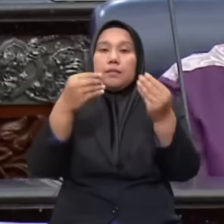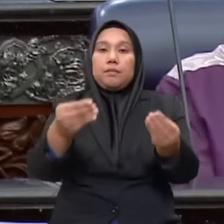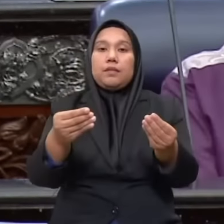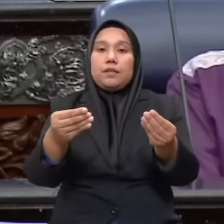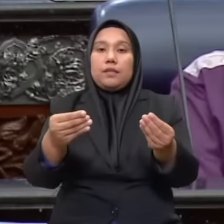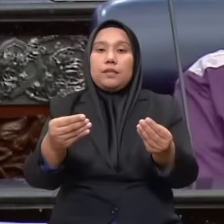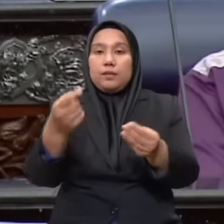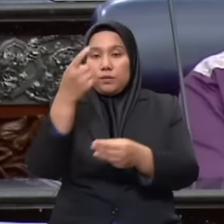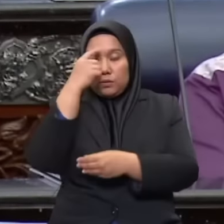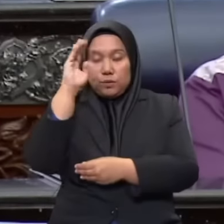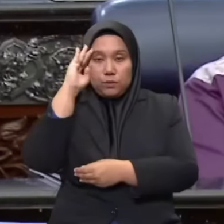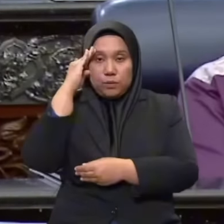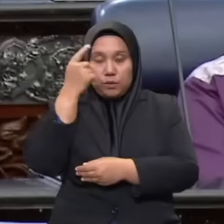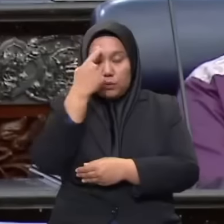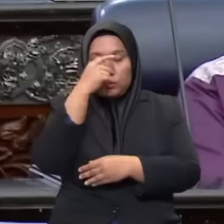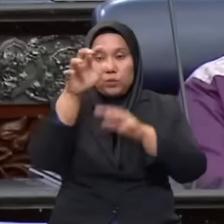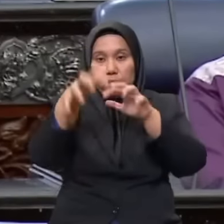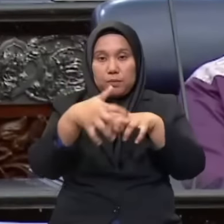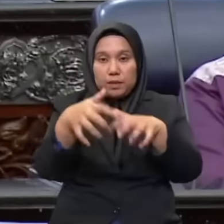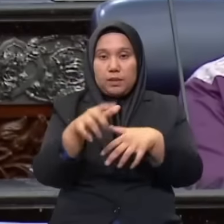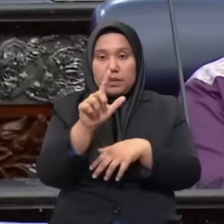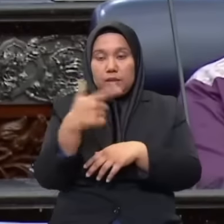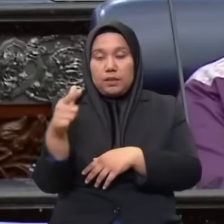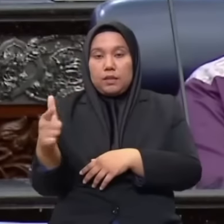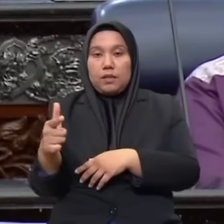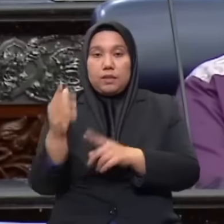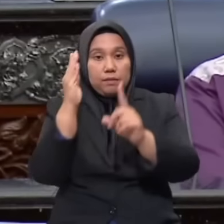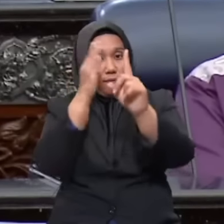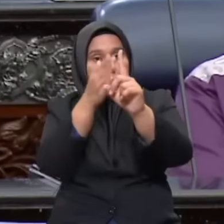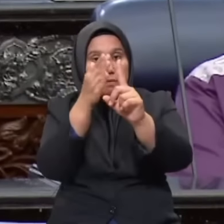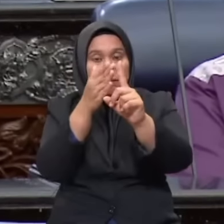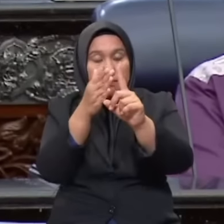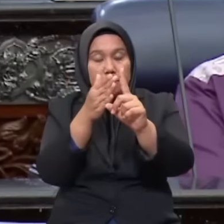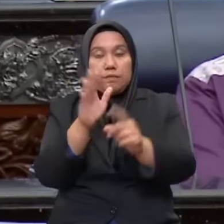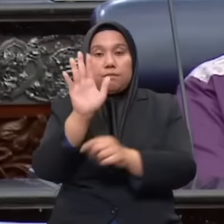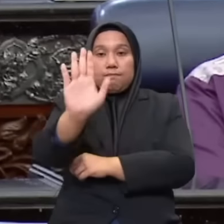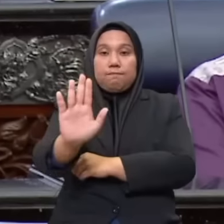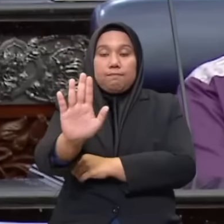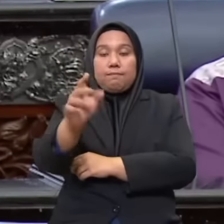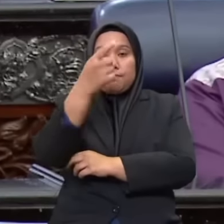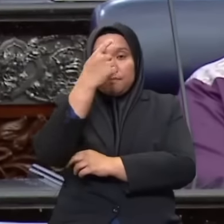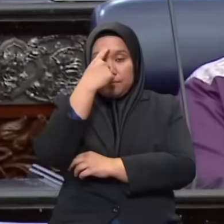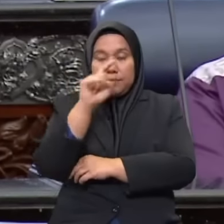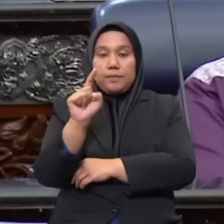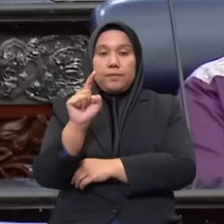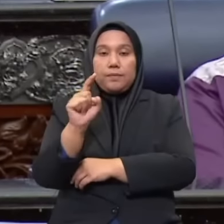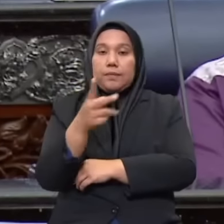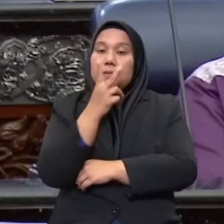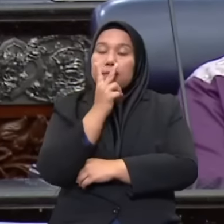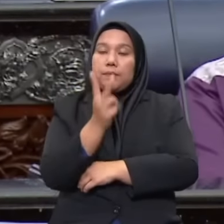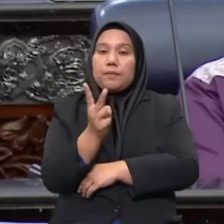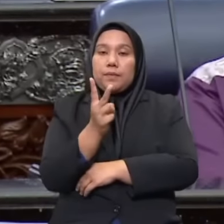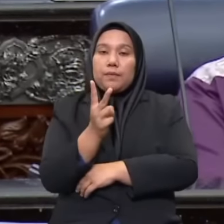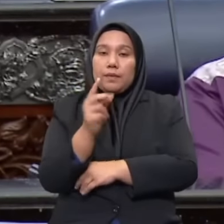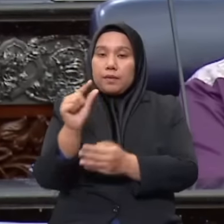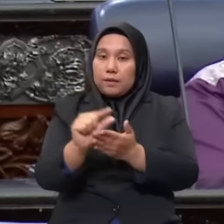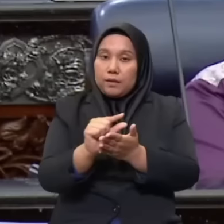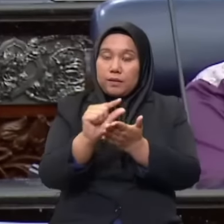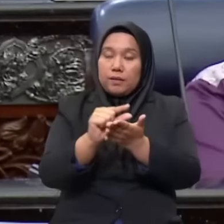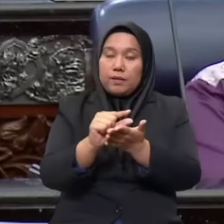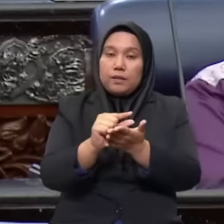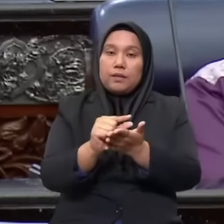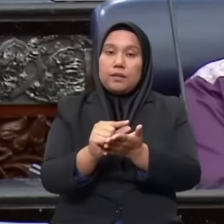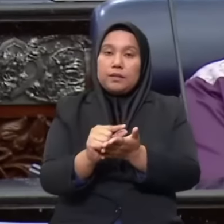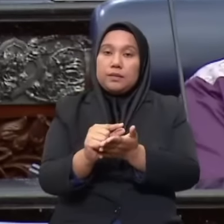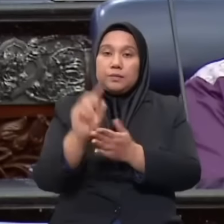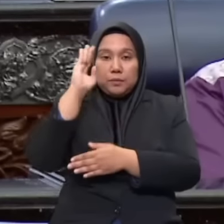Putera untuk pertanian dan sebagainya? Adakah ini adalah hala tuju madani untuk juga untuk apa ni melihat kepada geran-geran Bumi Putera yang